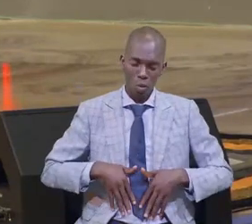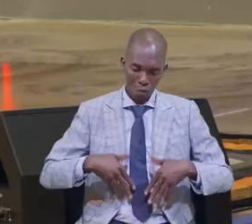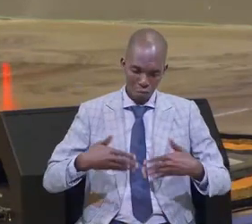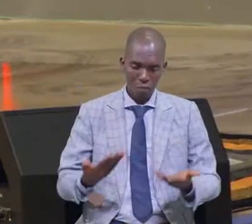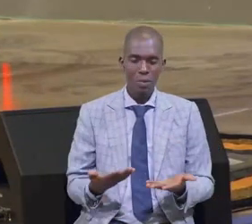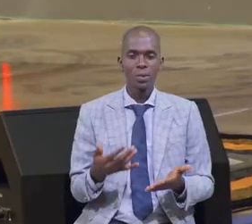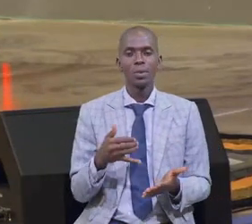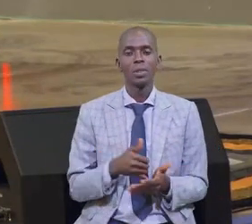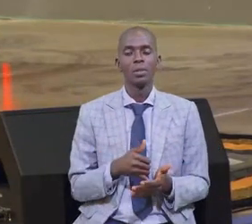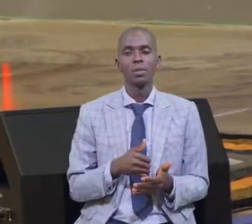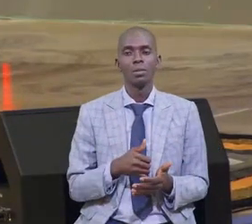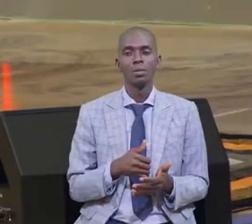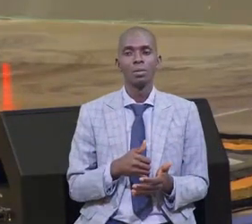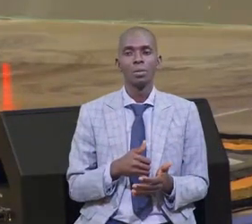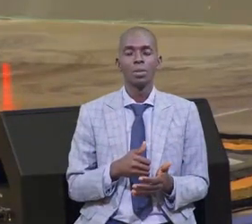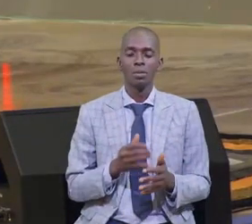Confessez-le,